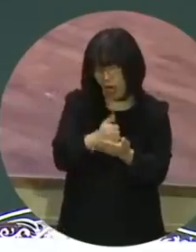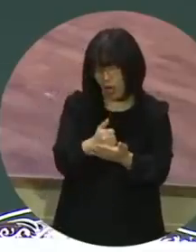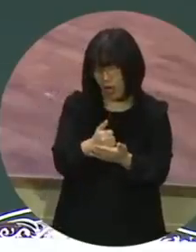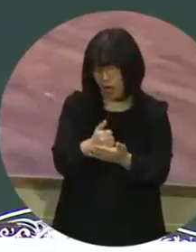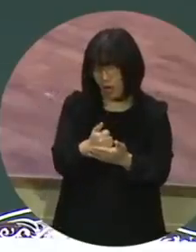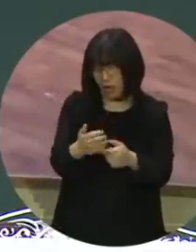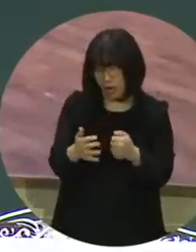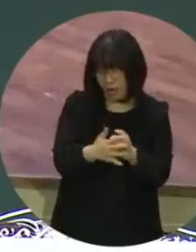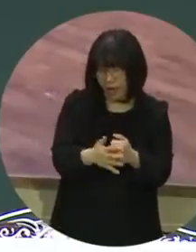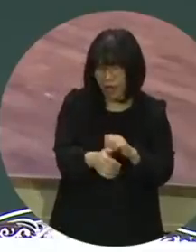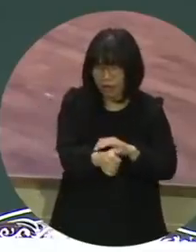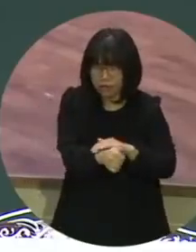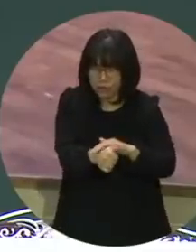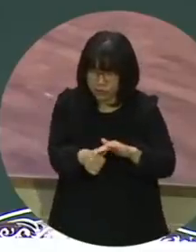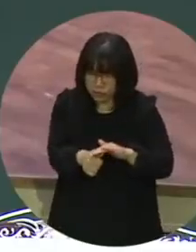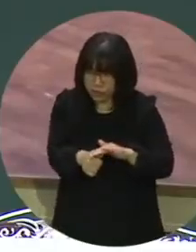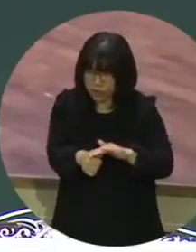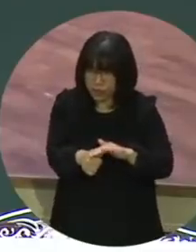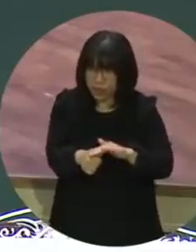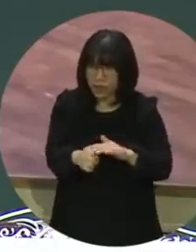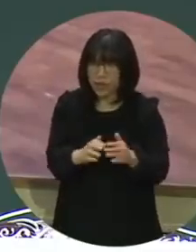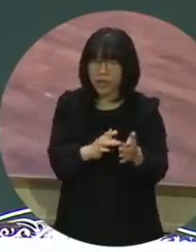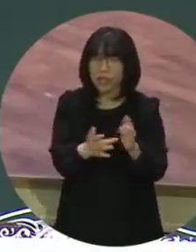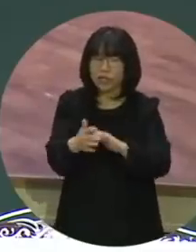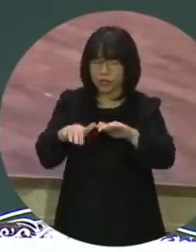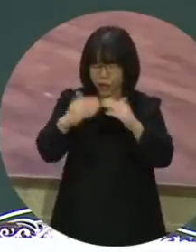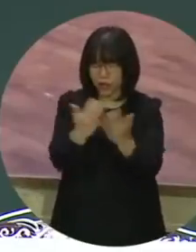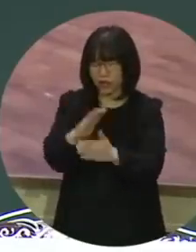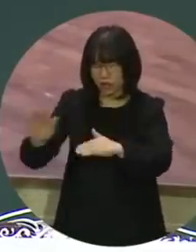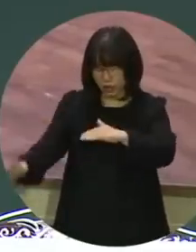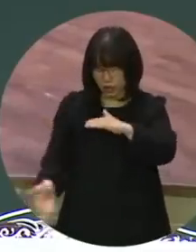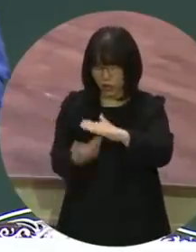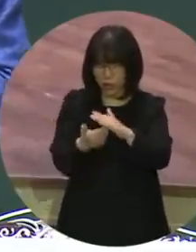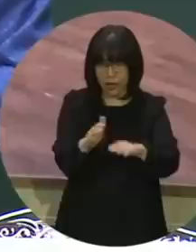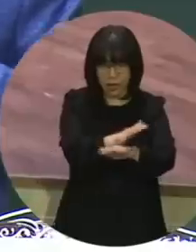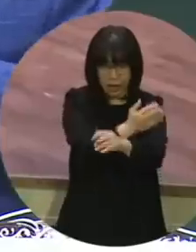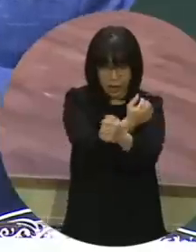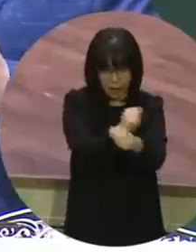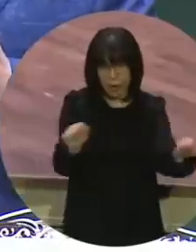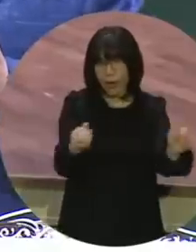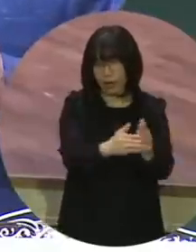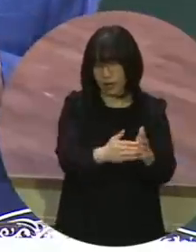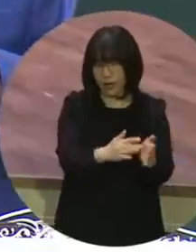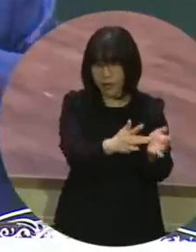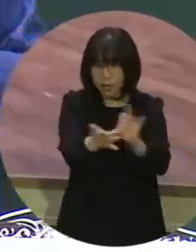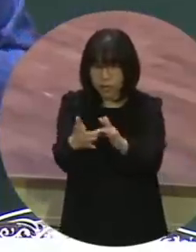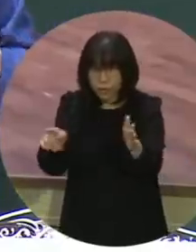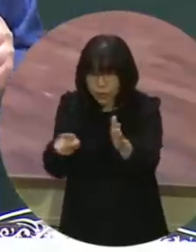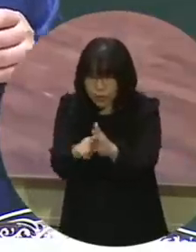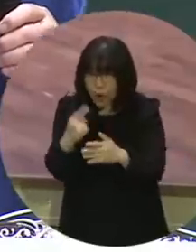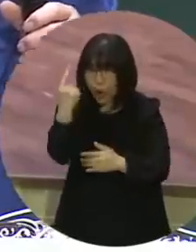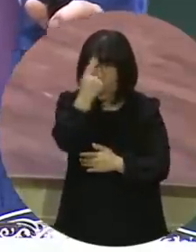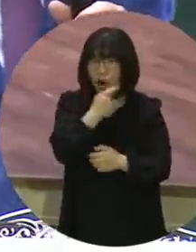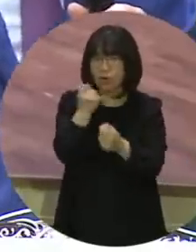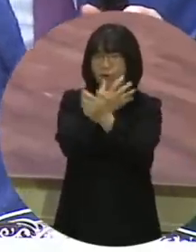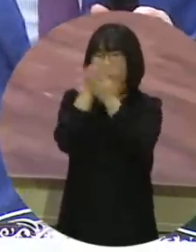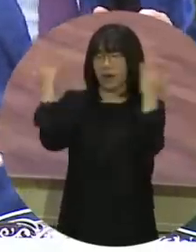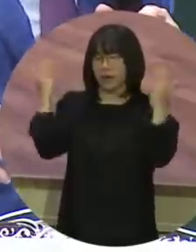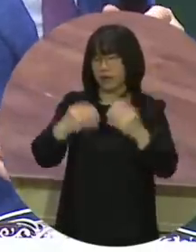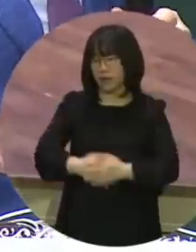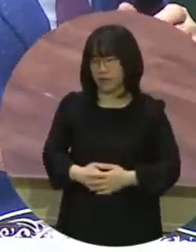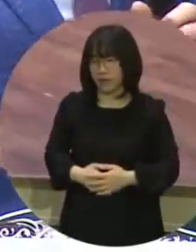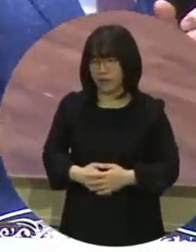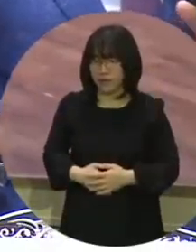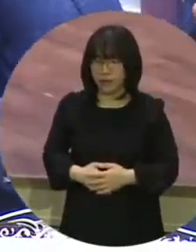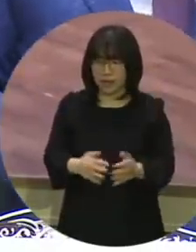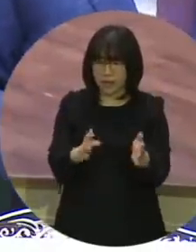이루었다. 이게 다 이루었다 해요. 그 예수님 사람은 달라요. 표정이. 표정이 달라요.